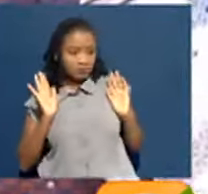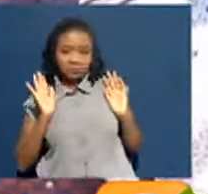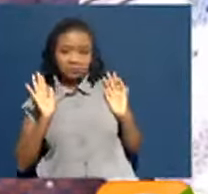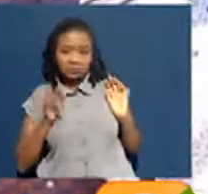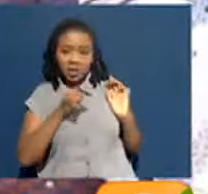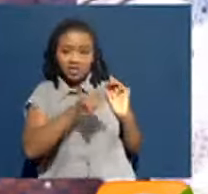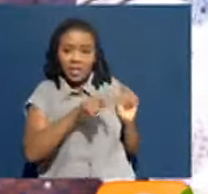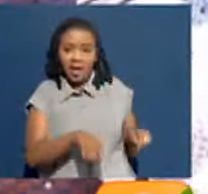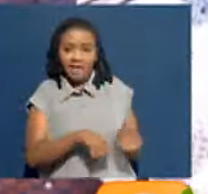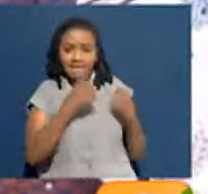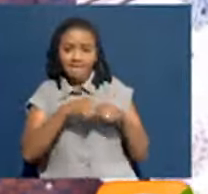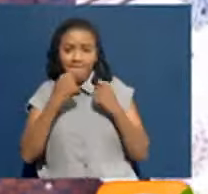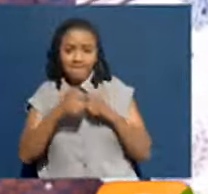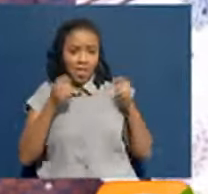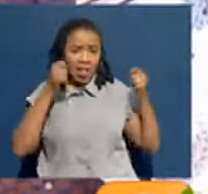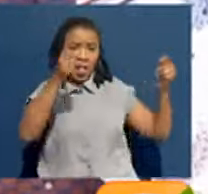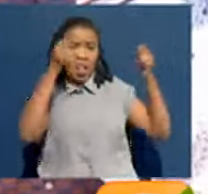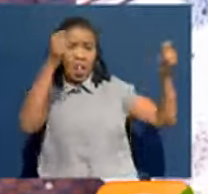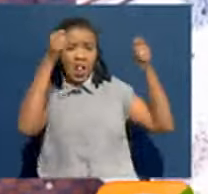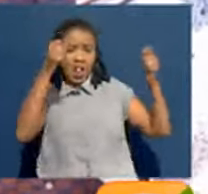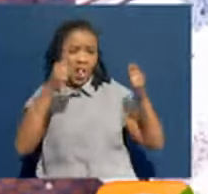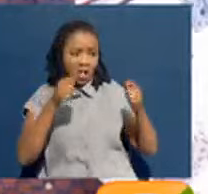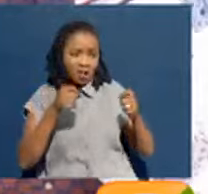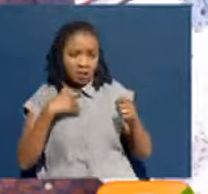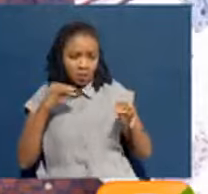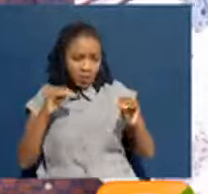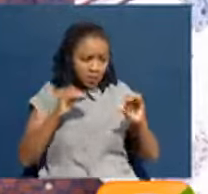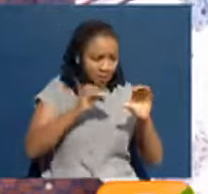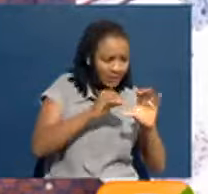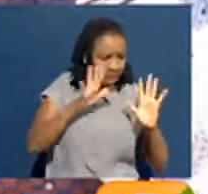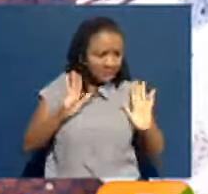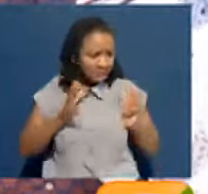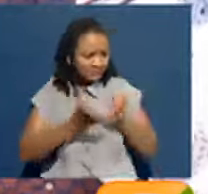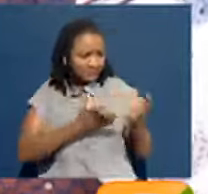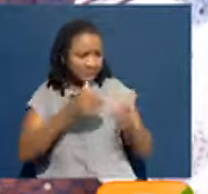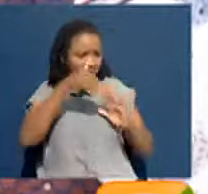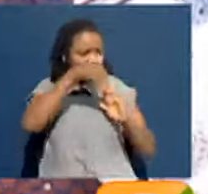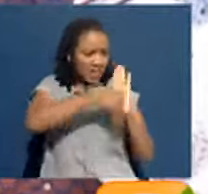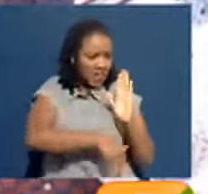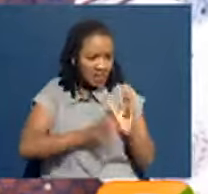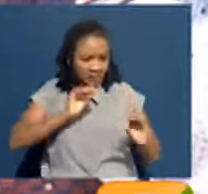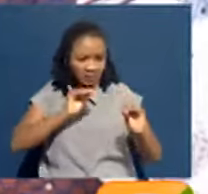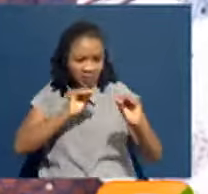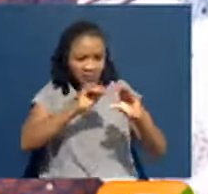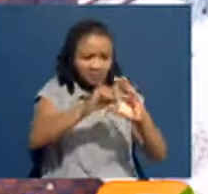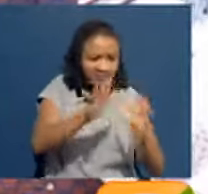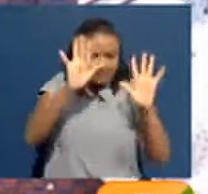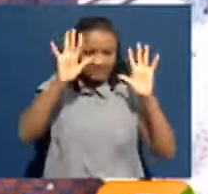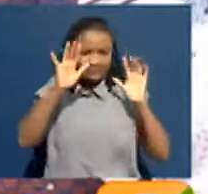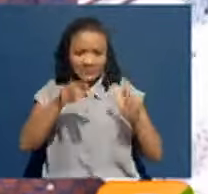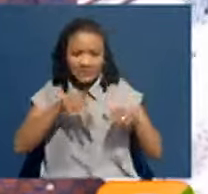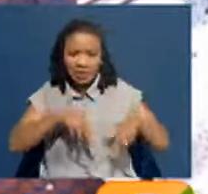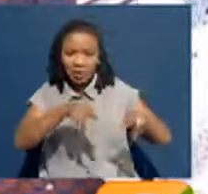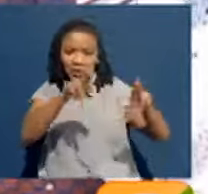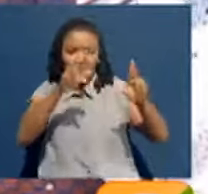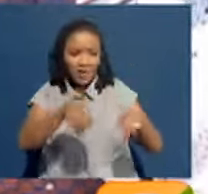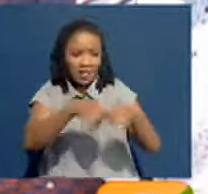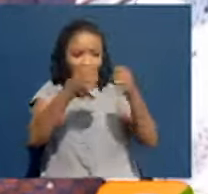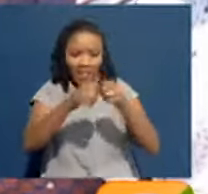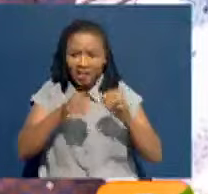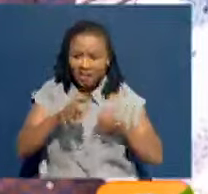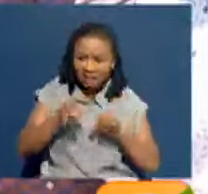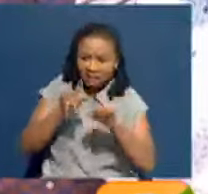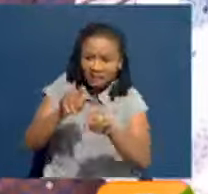maandamano. Mali yao imeharibika, biashara yao imeharibika, lami imechomwa, mali